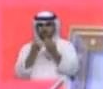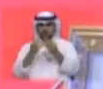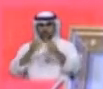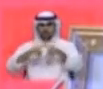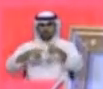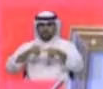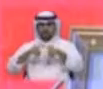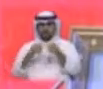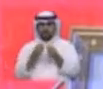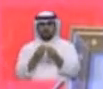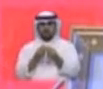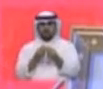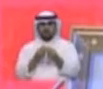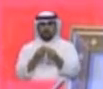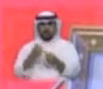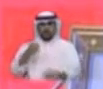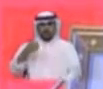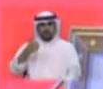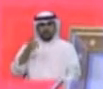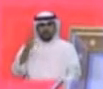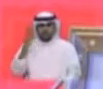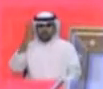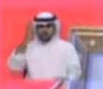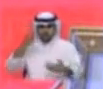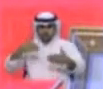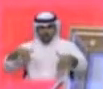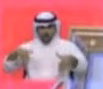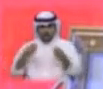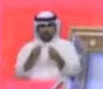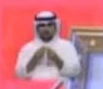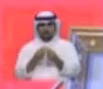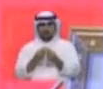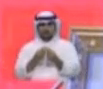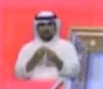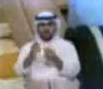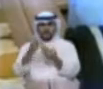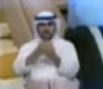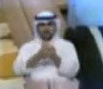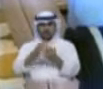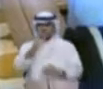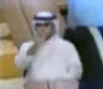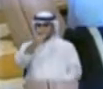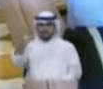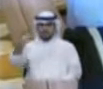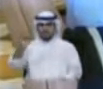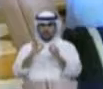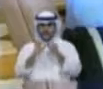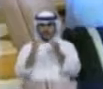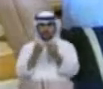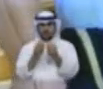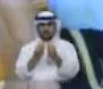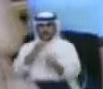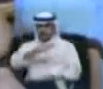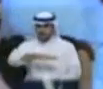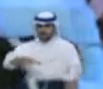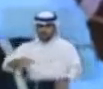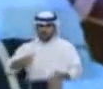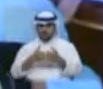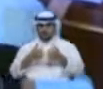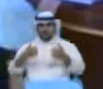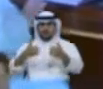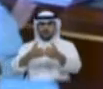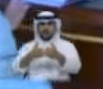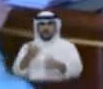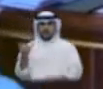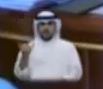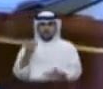بينها قضايا متعلقة بذوي الاحتياجات الخاصة والرعاية الاجتماعية ومواضيع الطفل والأسرة